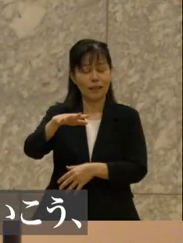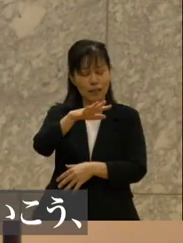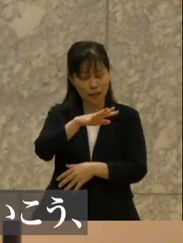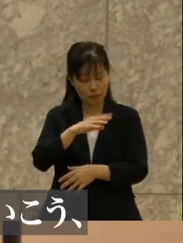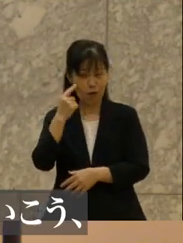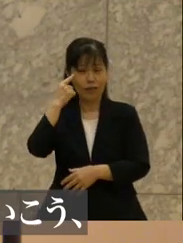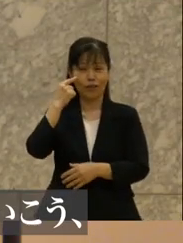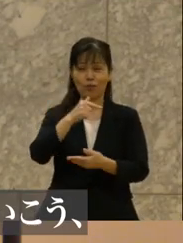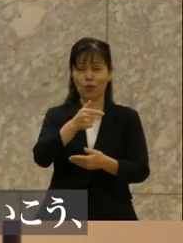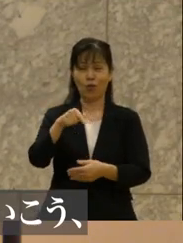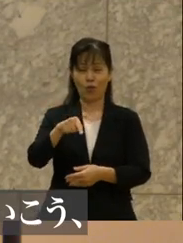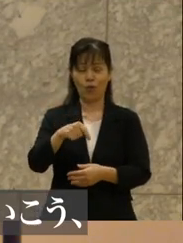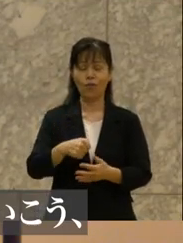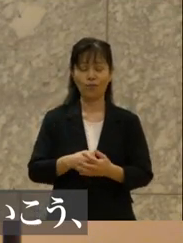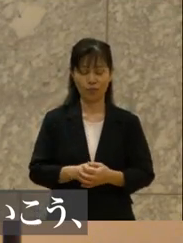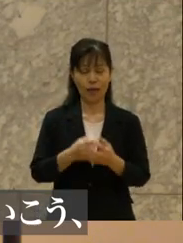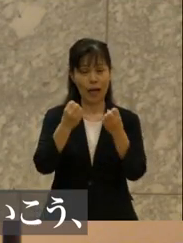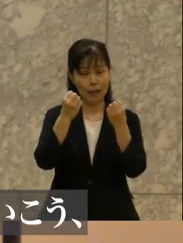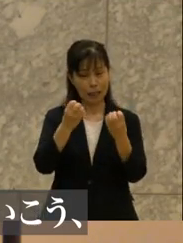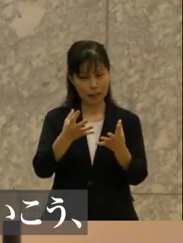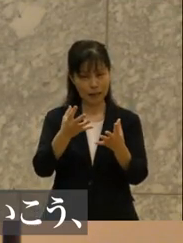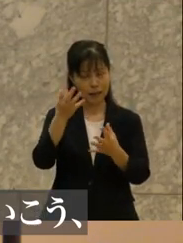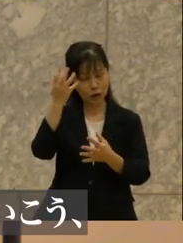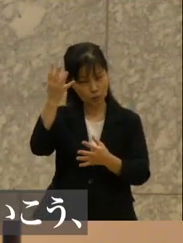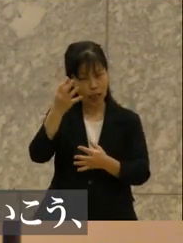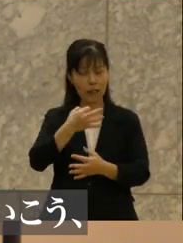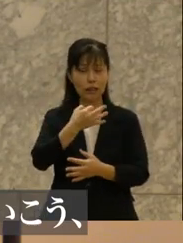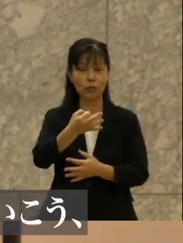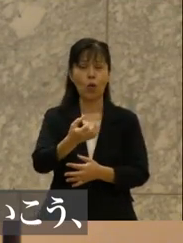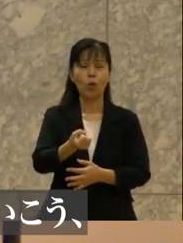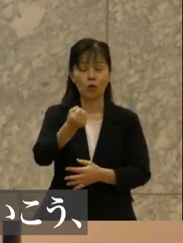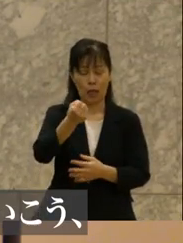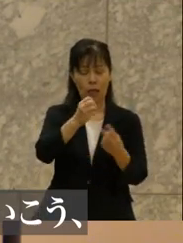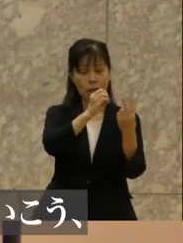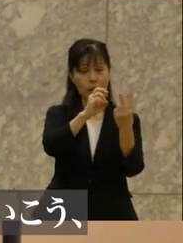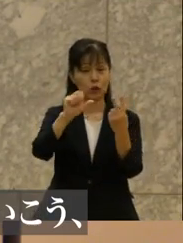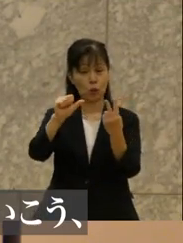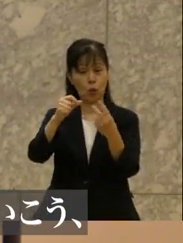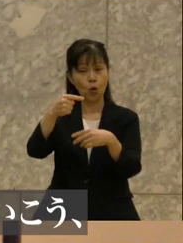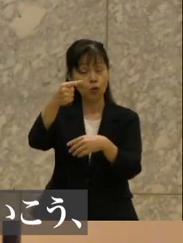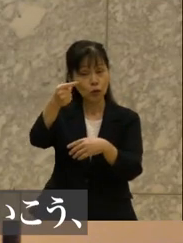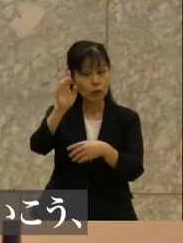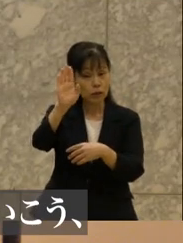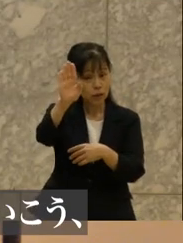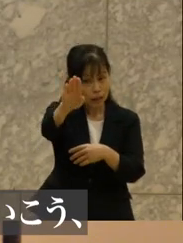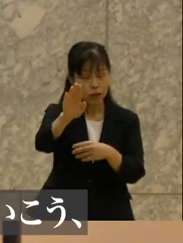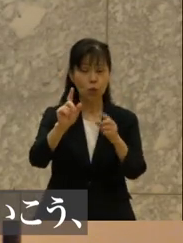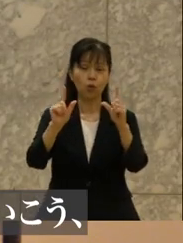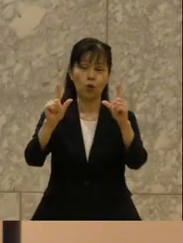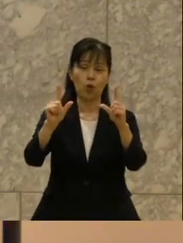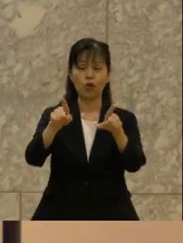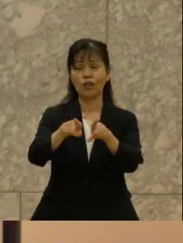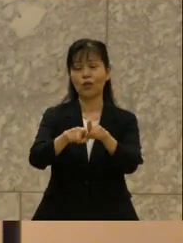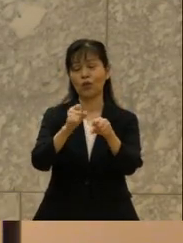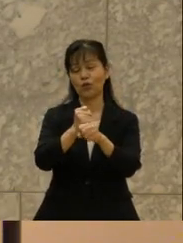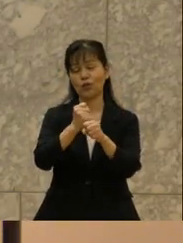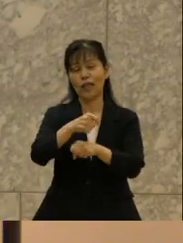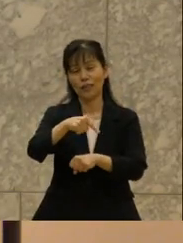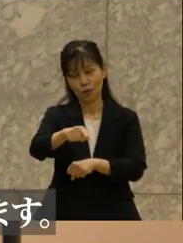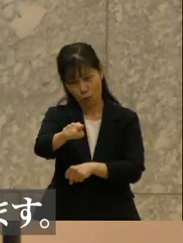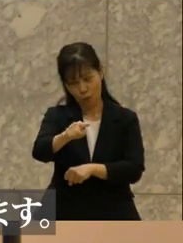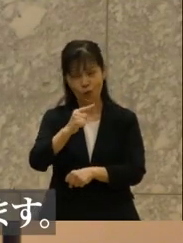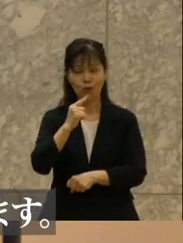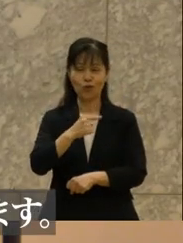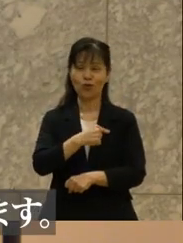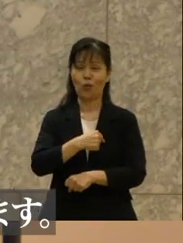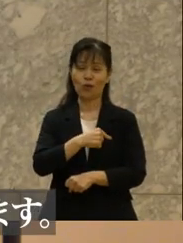てくださりそして新しい夢と希望を持って2025年のその先の東京を一緒に作っていこうそういう思いがです